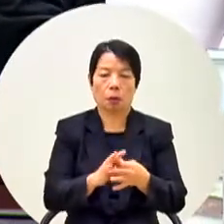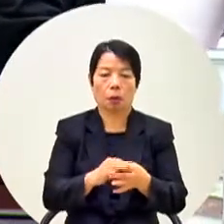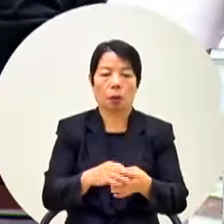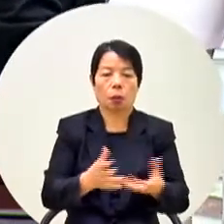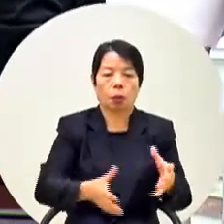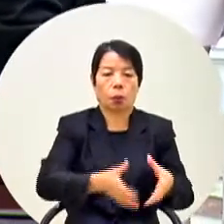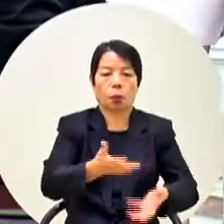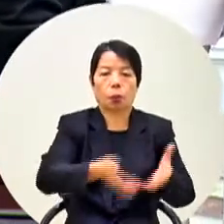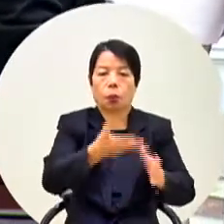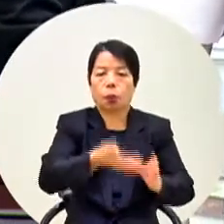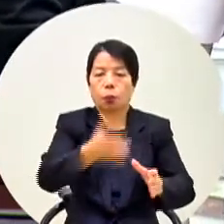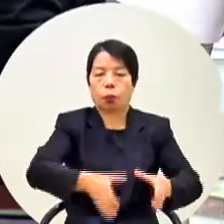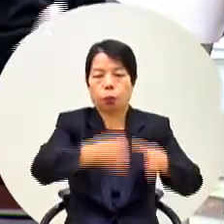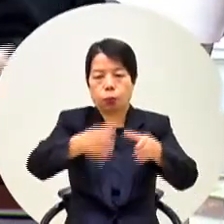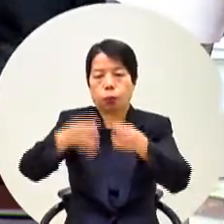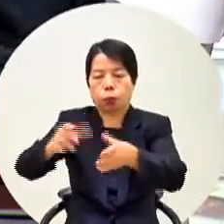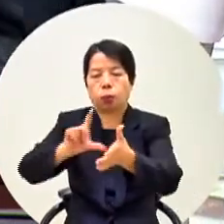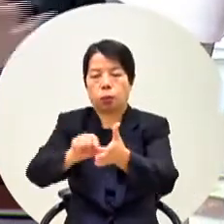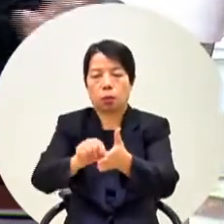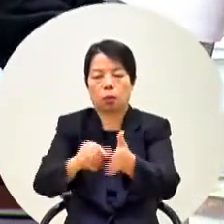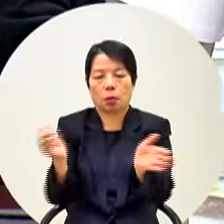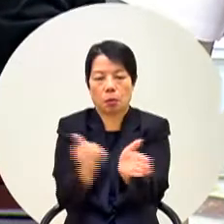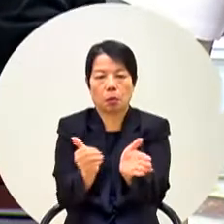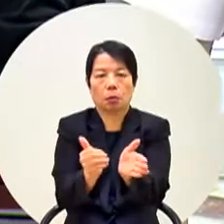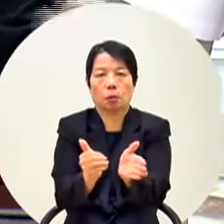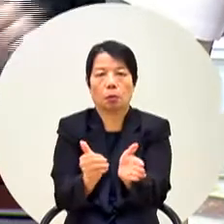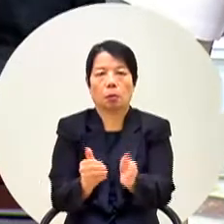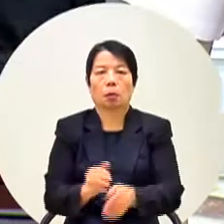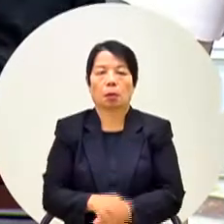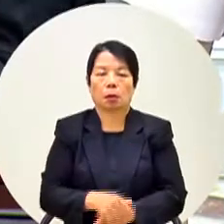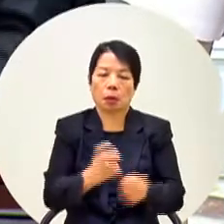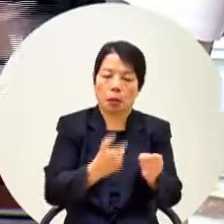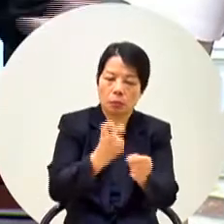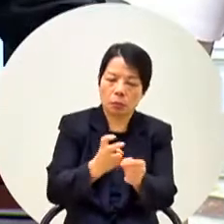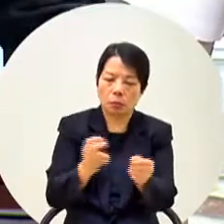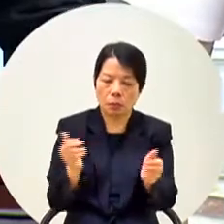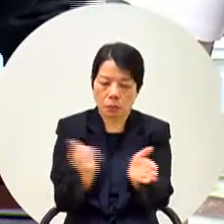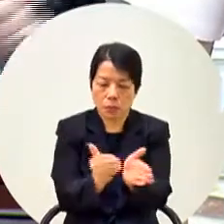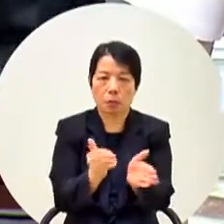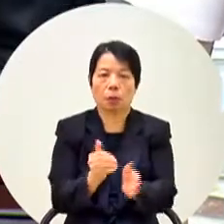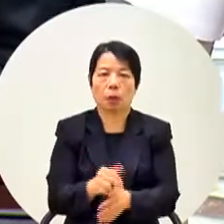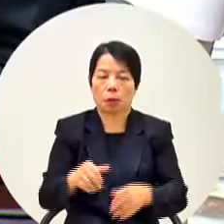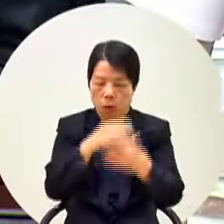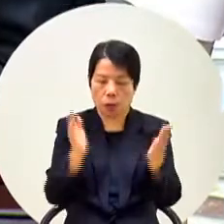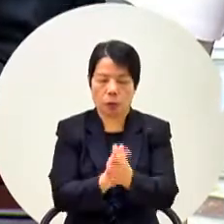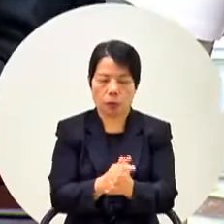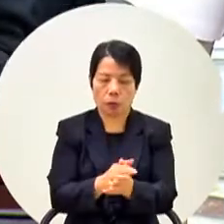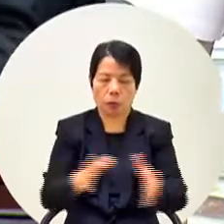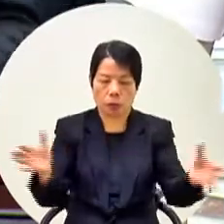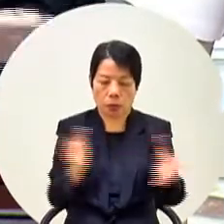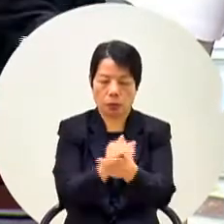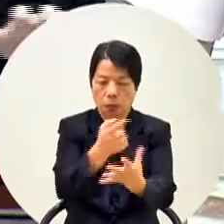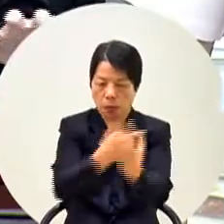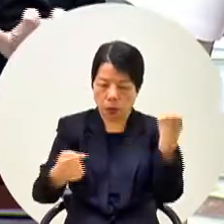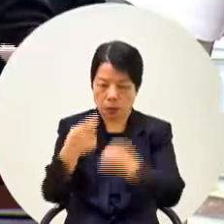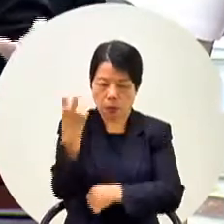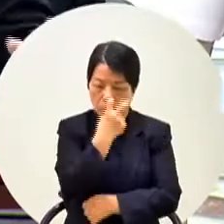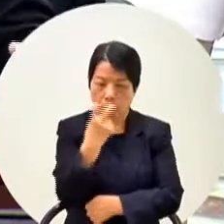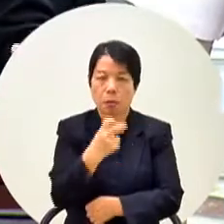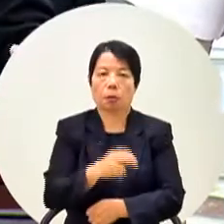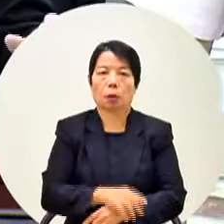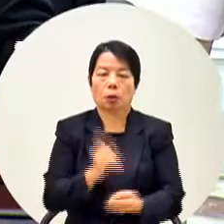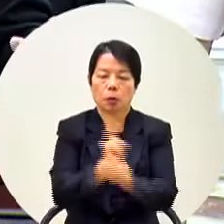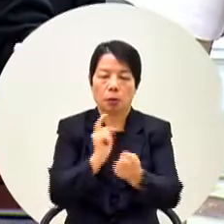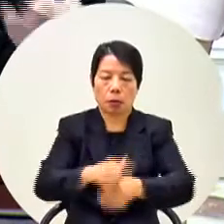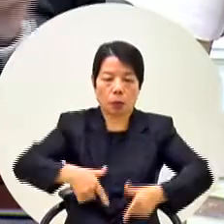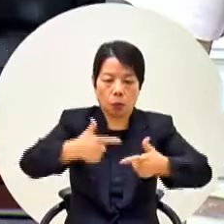因为时间拢到啊，吼，拢差不多花20年的时间做一改作为检讨啦，吼，啊，袂使让即个粪水